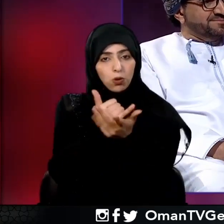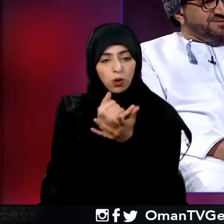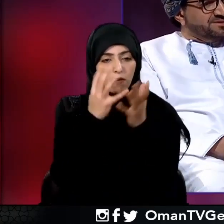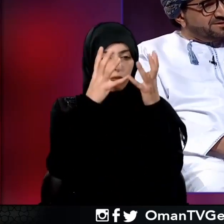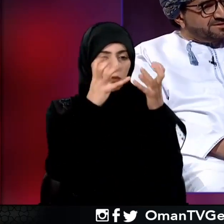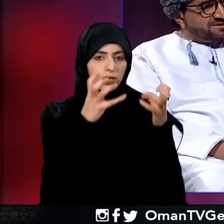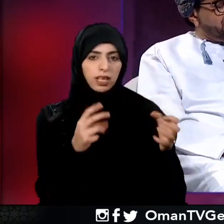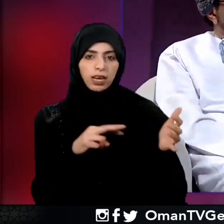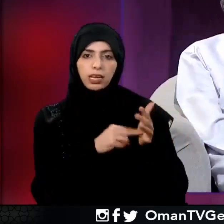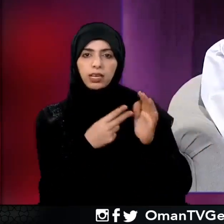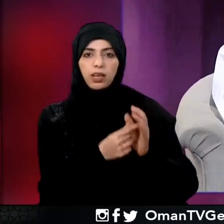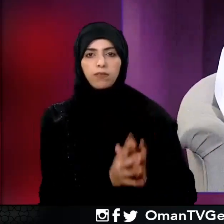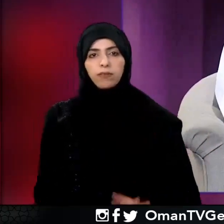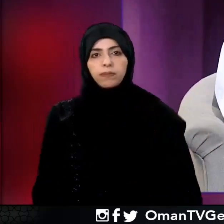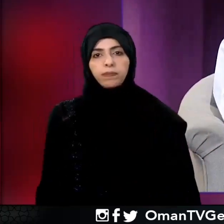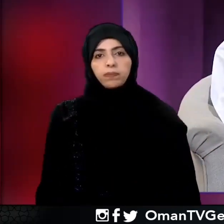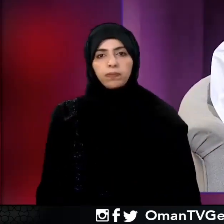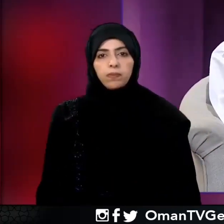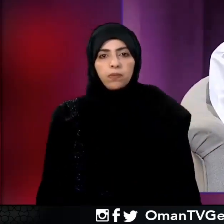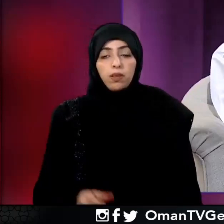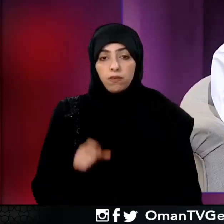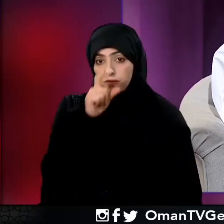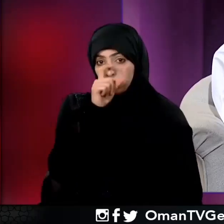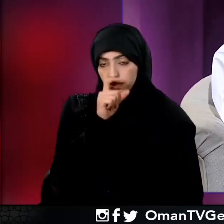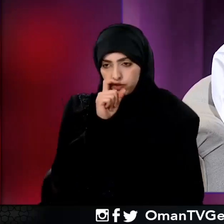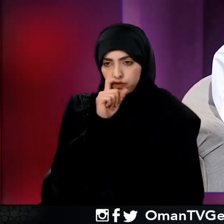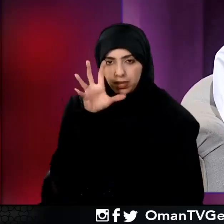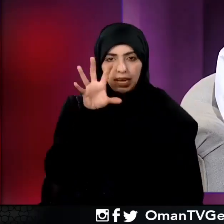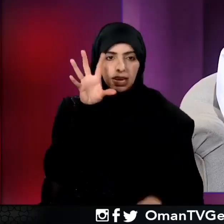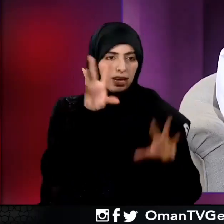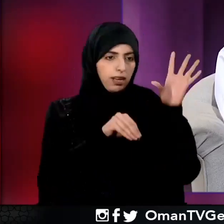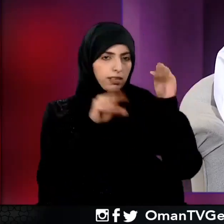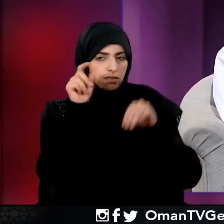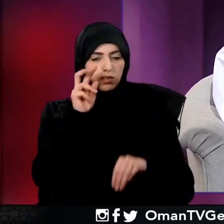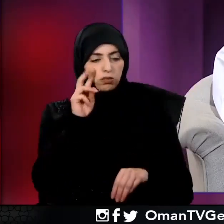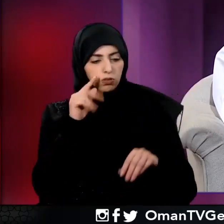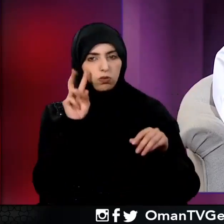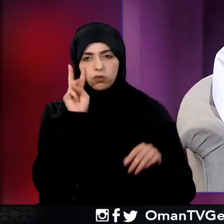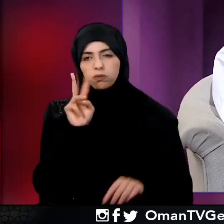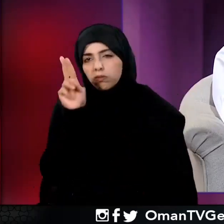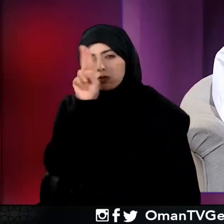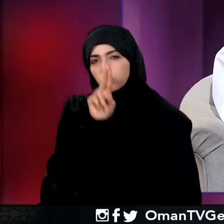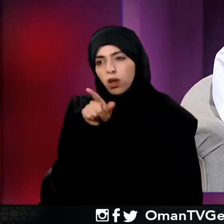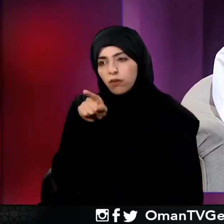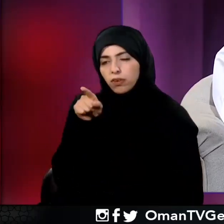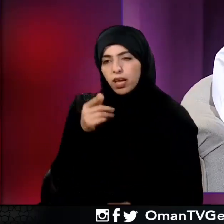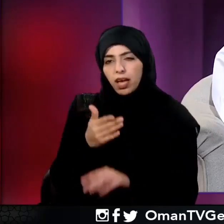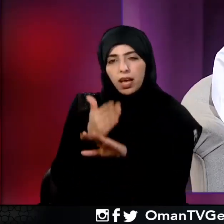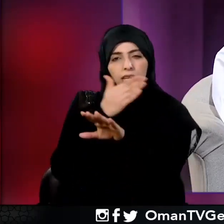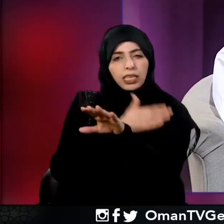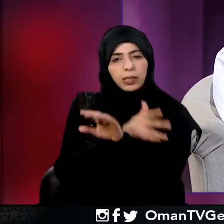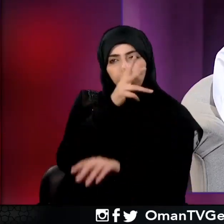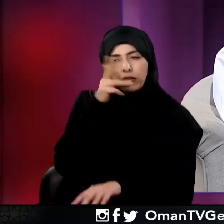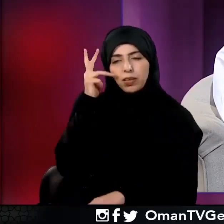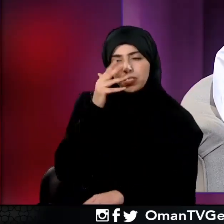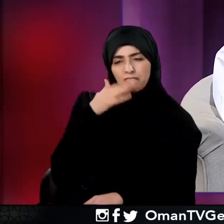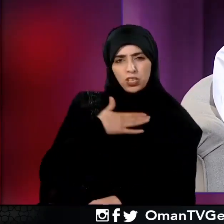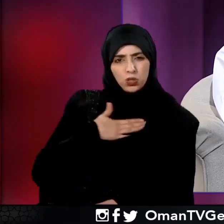المجال؟ طبعا نفرق من خلال قصة المريض لما يجينا نسأله إذا هو عنده قصة سابقة من